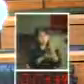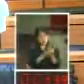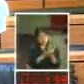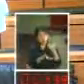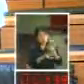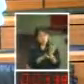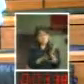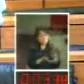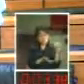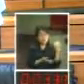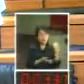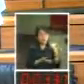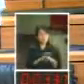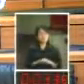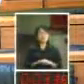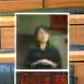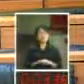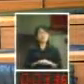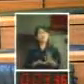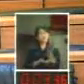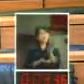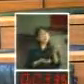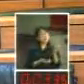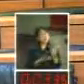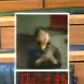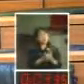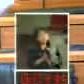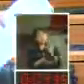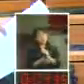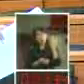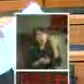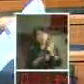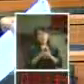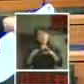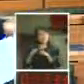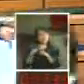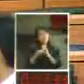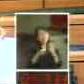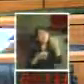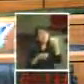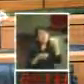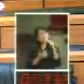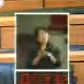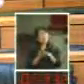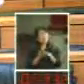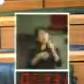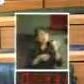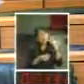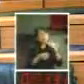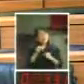ากสำนักงบประมาณไว้เป็นงบผูกพันตั้งแต่ปีขออนุญาตท่านประธานตั้งแ